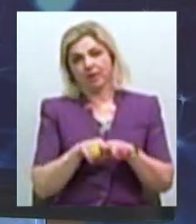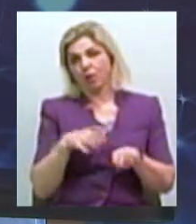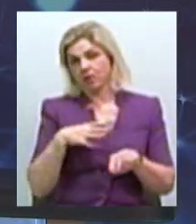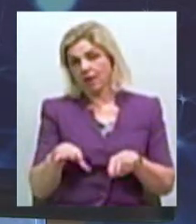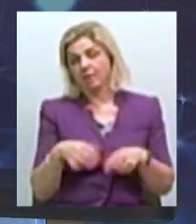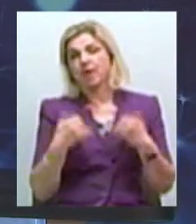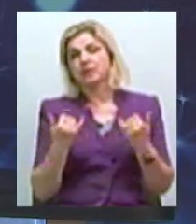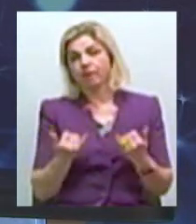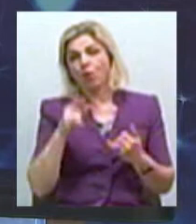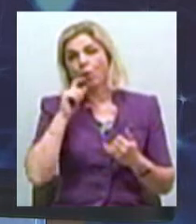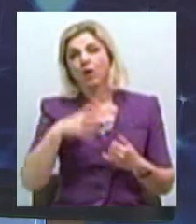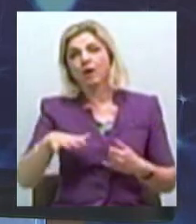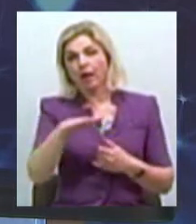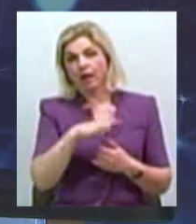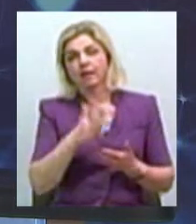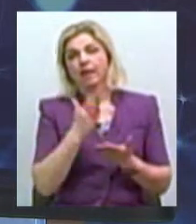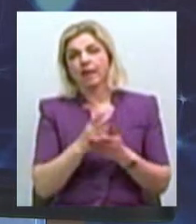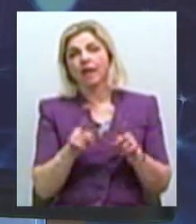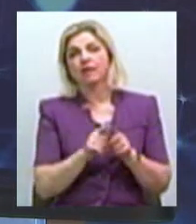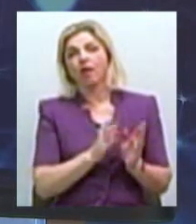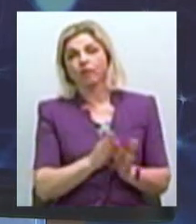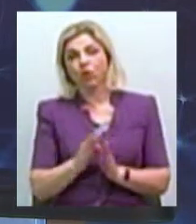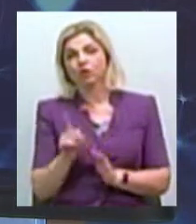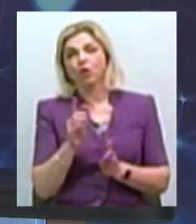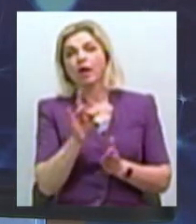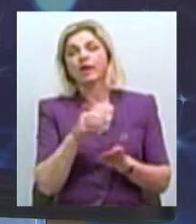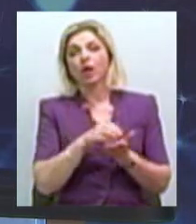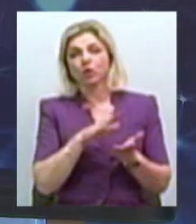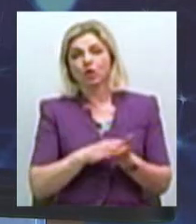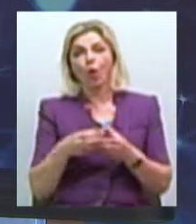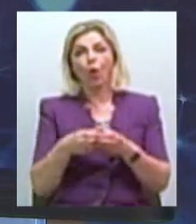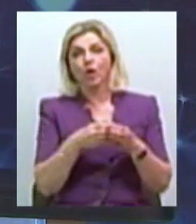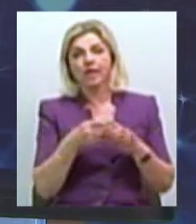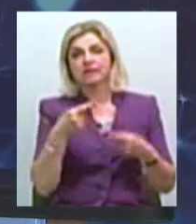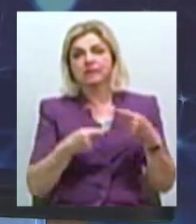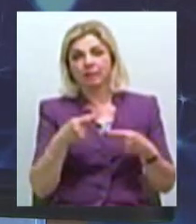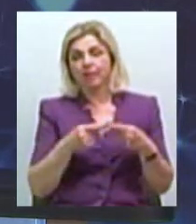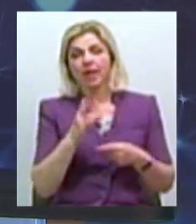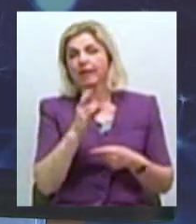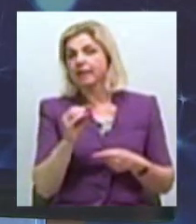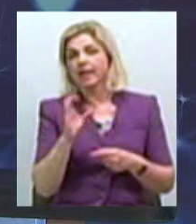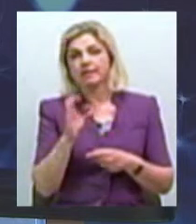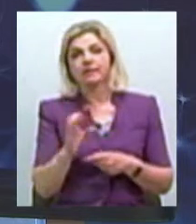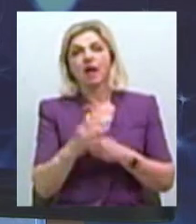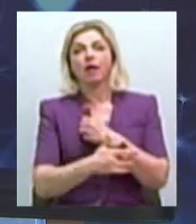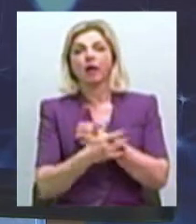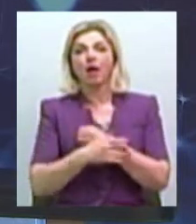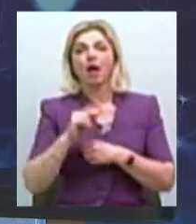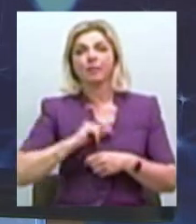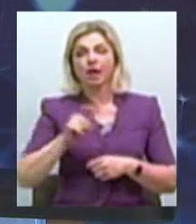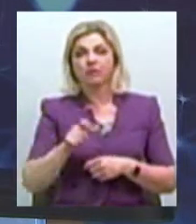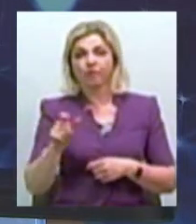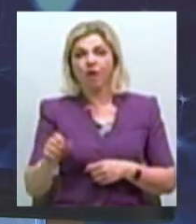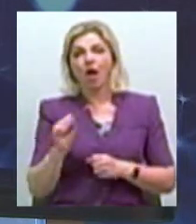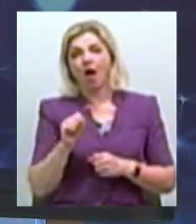день по Україні є така тенденція, що реєструється колективний трудовий спір не з найманими працівниками, а за законами можемо